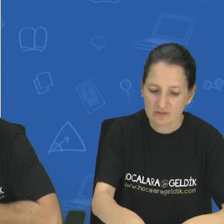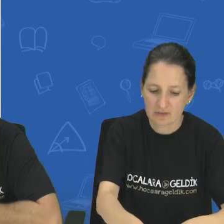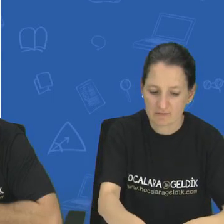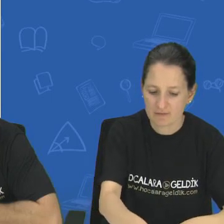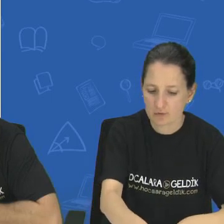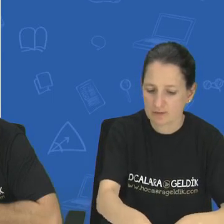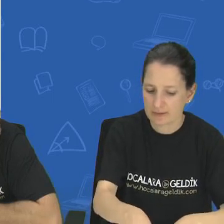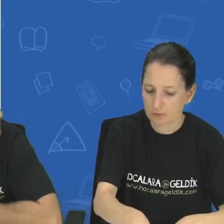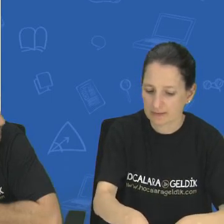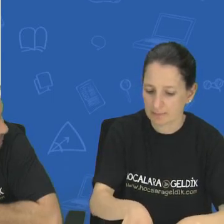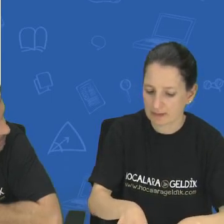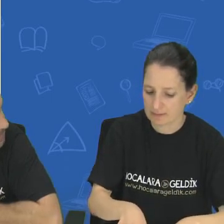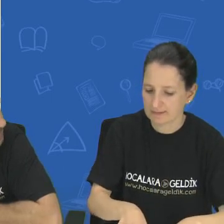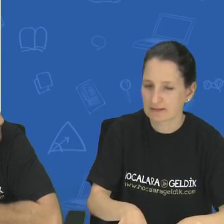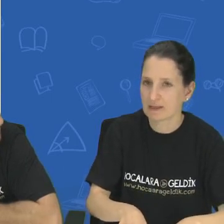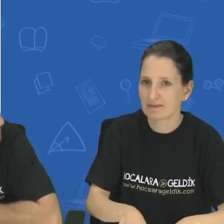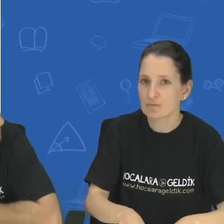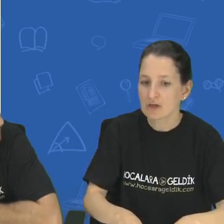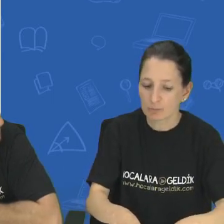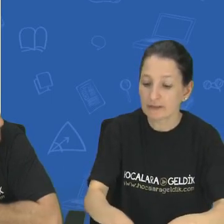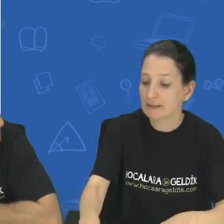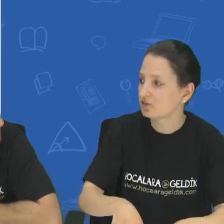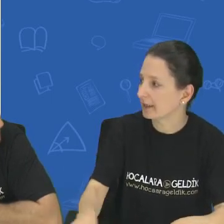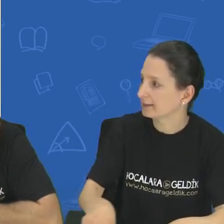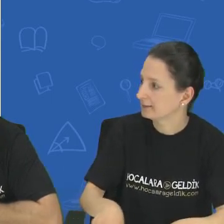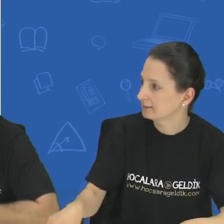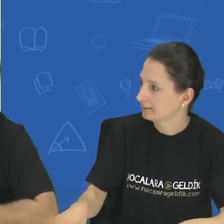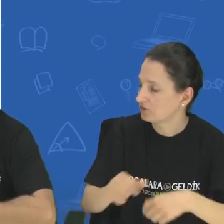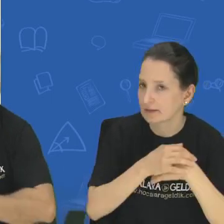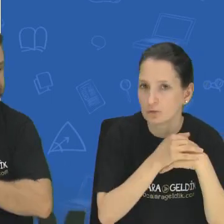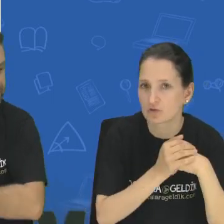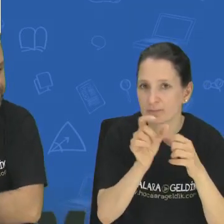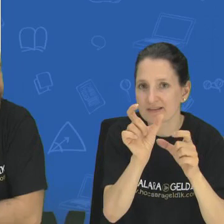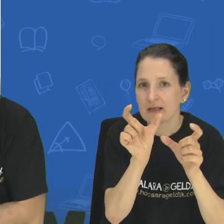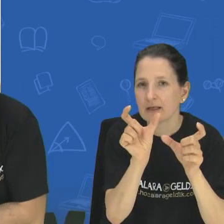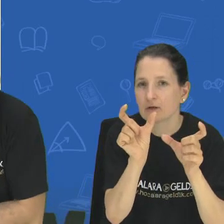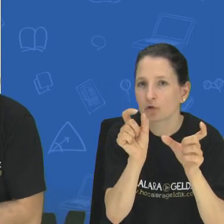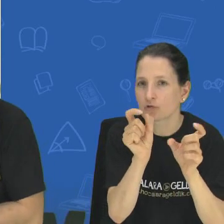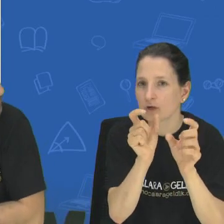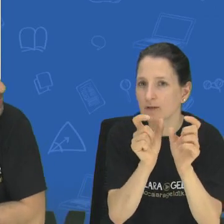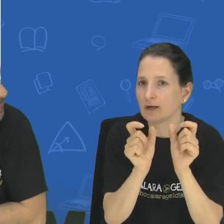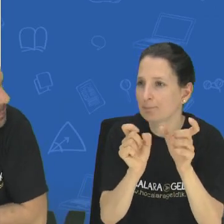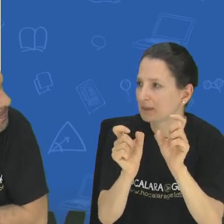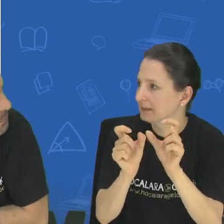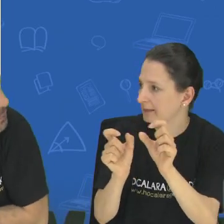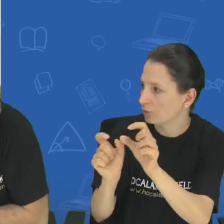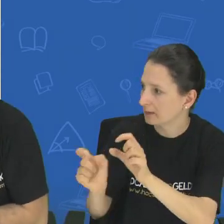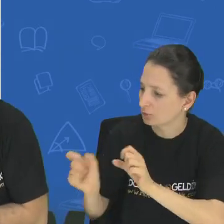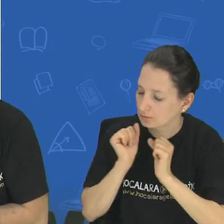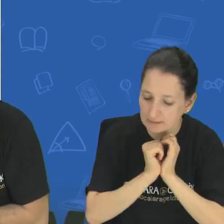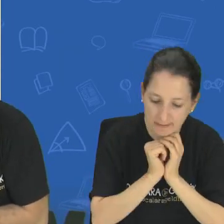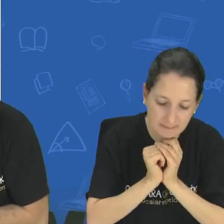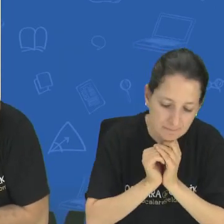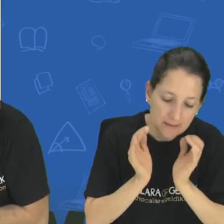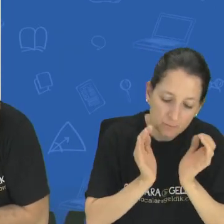çıkan işte fizikokimyayı, organik kimyayı ve analitik kimyayı vermiş. Bu neyi inceler? Tamam. Şeklinde olacak. Biz o küçük hap bilgileri,